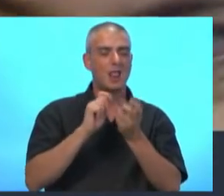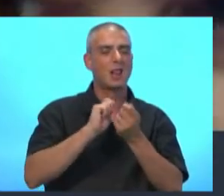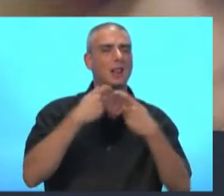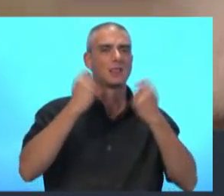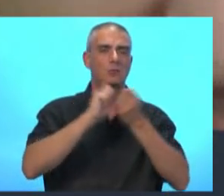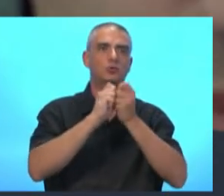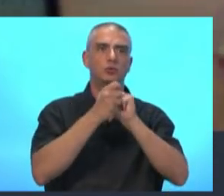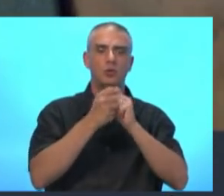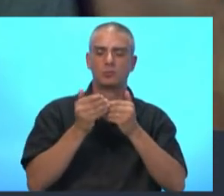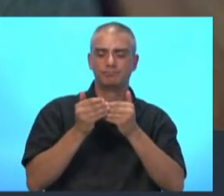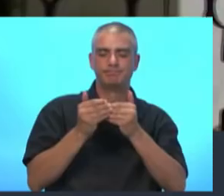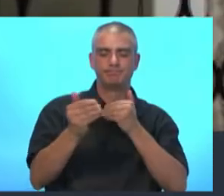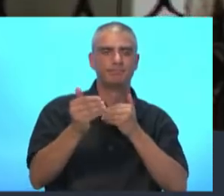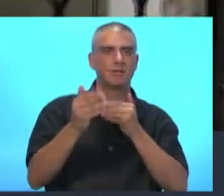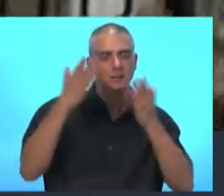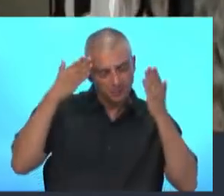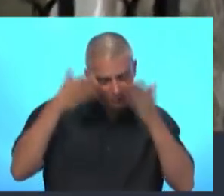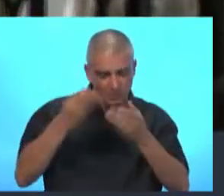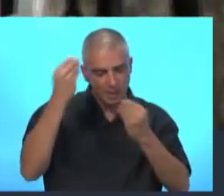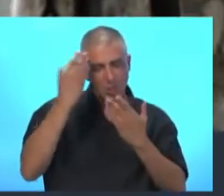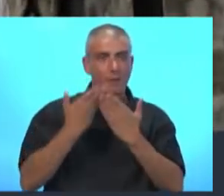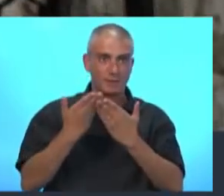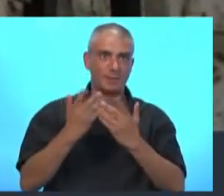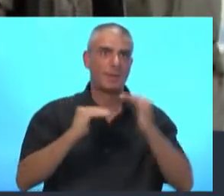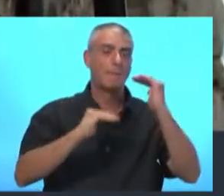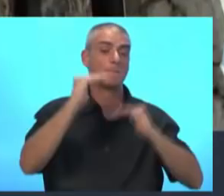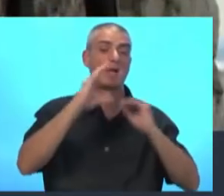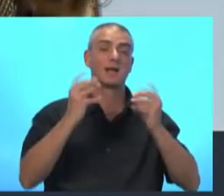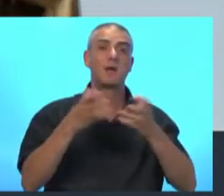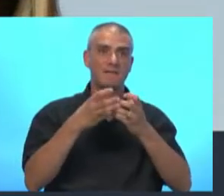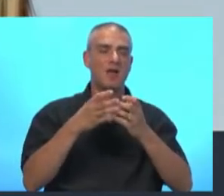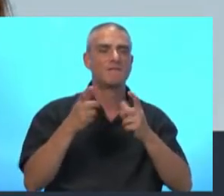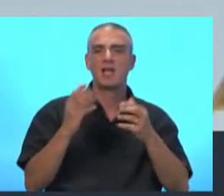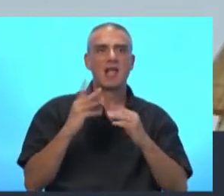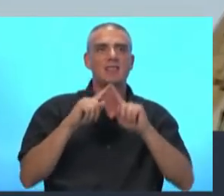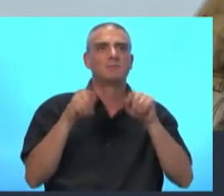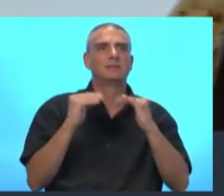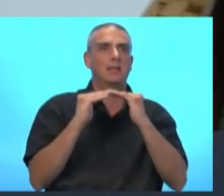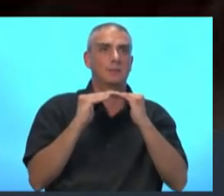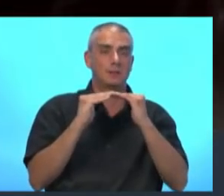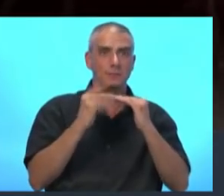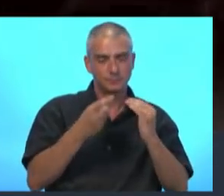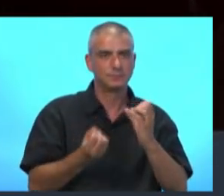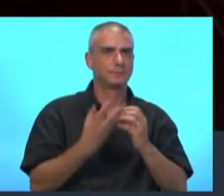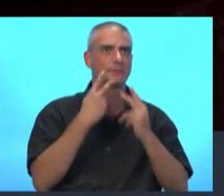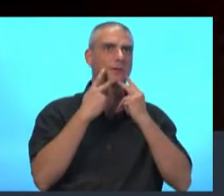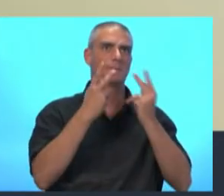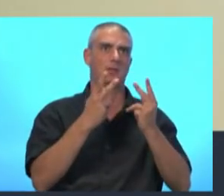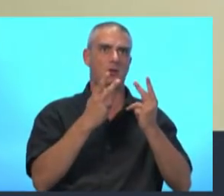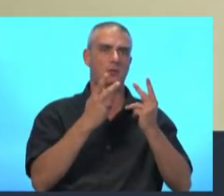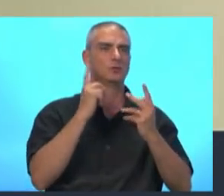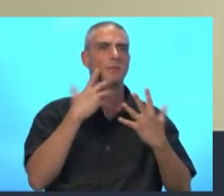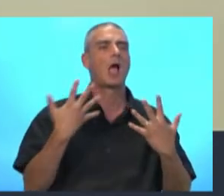שגרם לריחוק מחברת הלומדים החרדית, פערי חברה ומסגרות מתאימות. ואז הגיע פתרון, ערבה